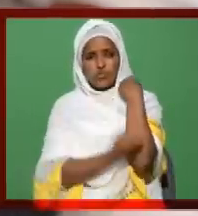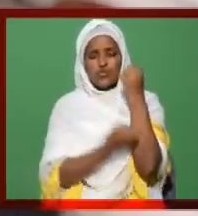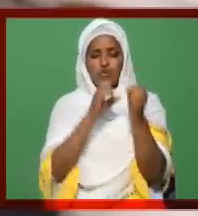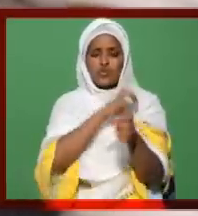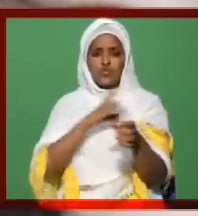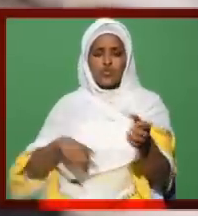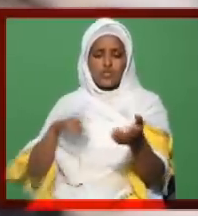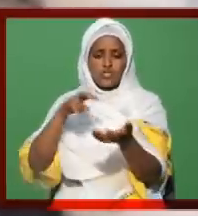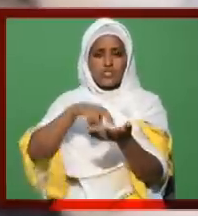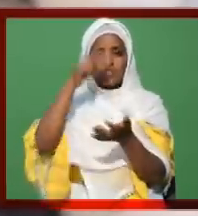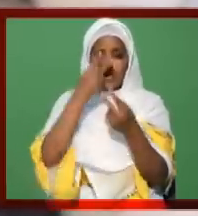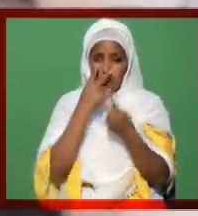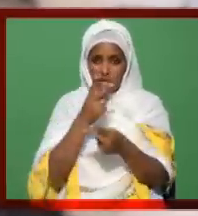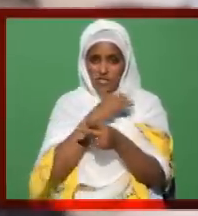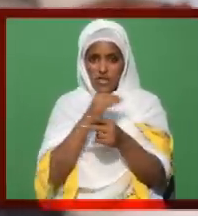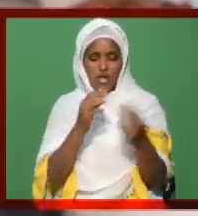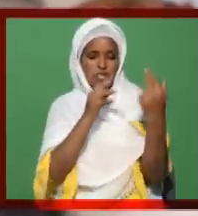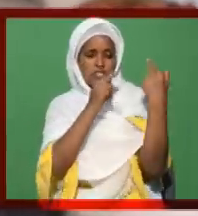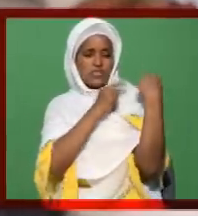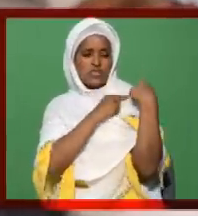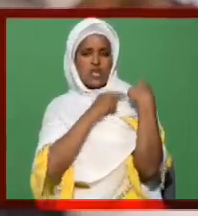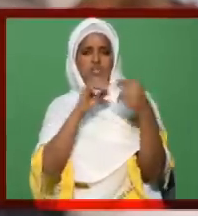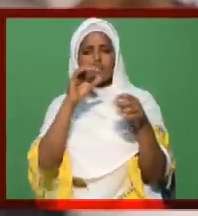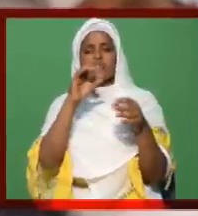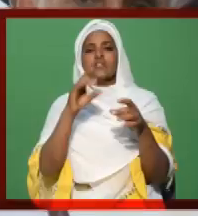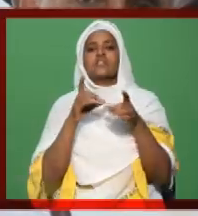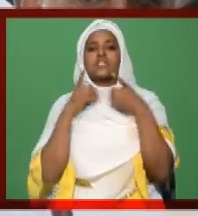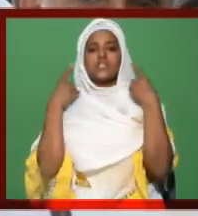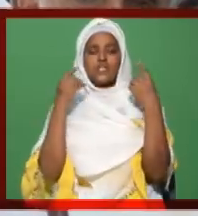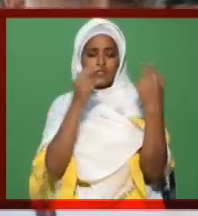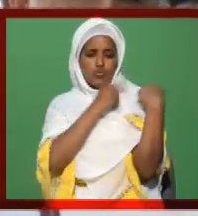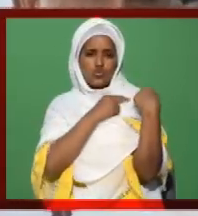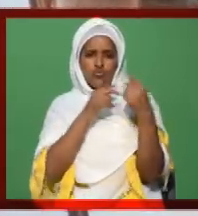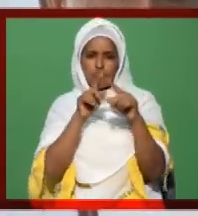ትንሣኤ ማየትና ስልጣነ ክህነት መሾም የተለያዩ ናቸው።